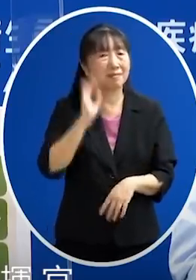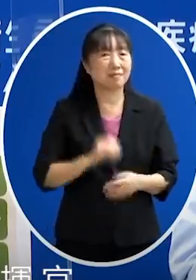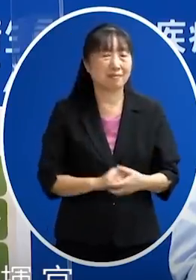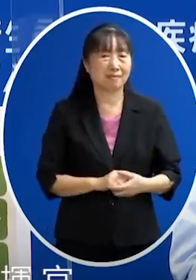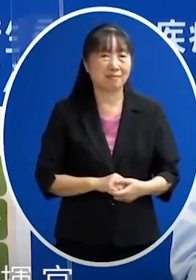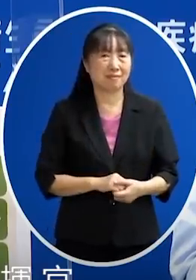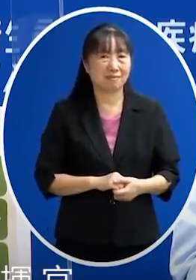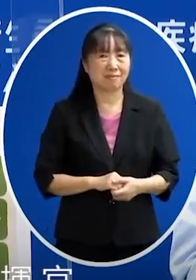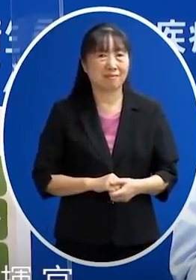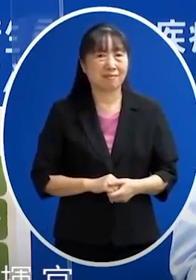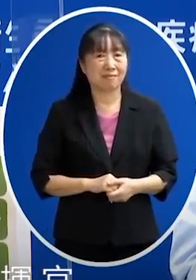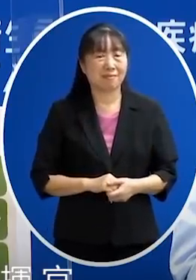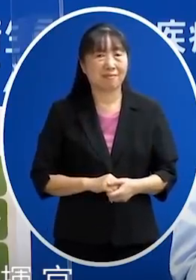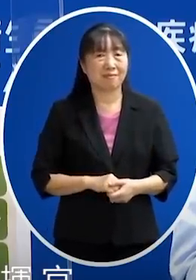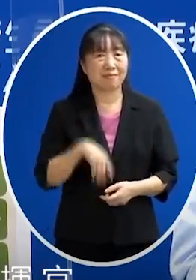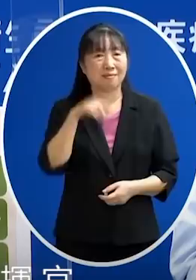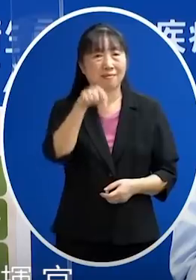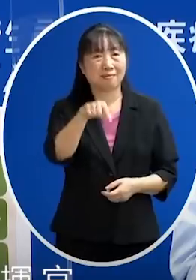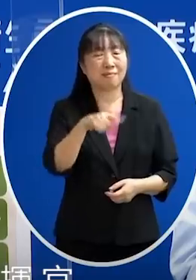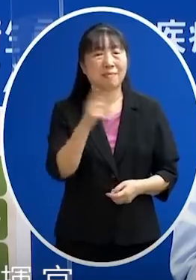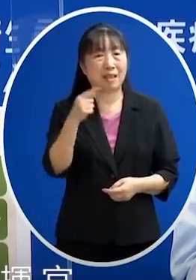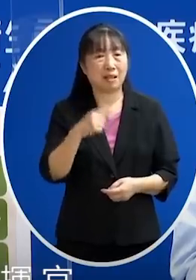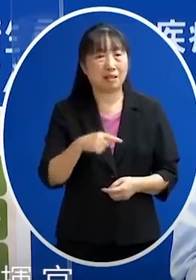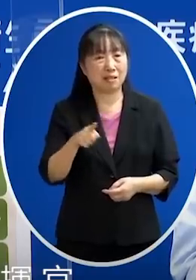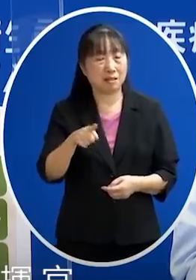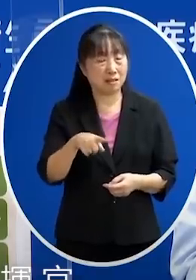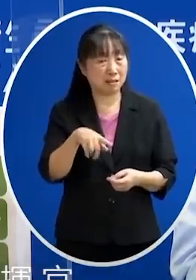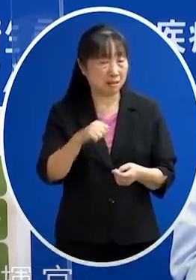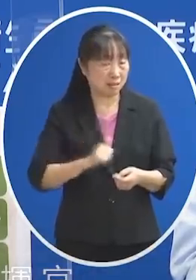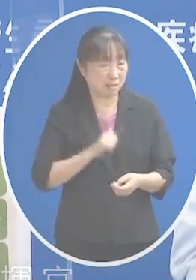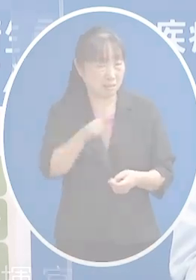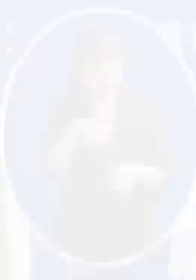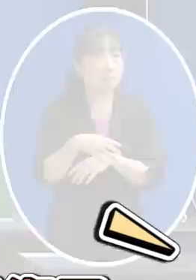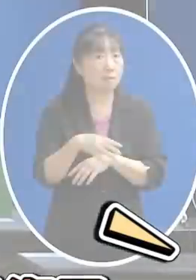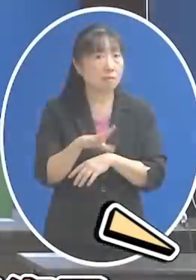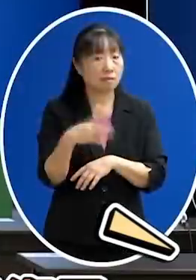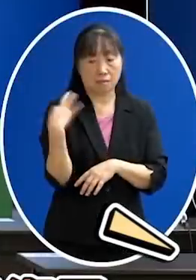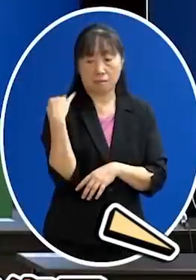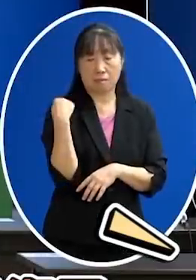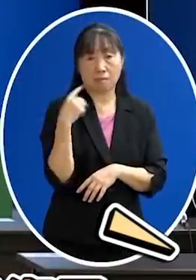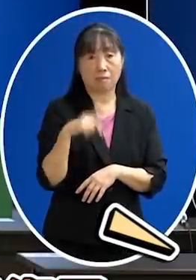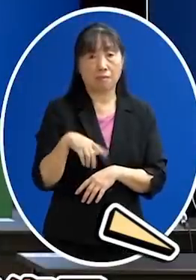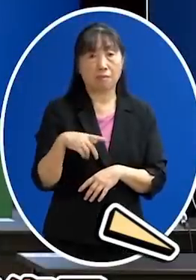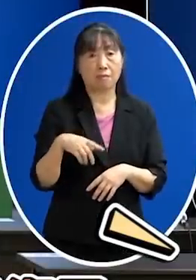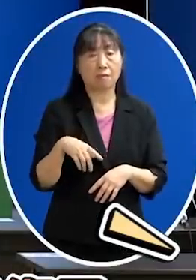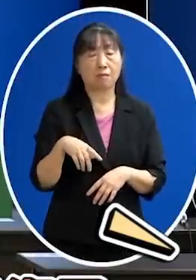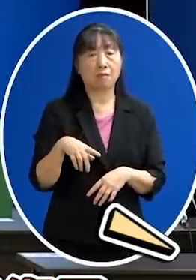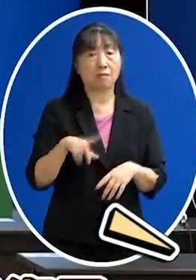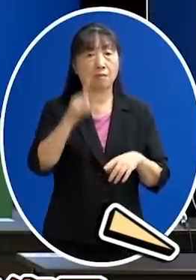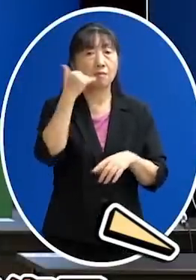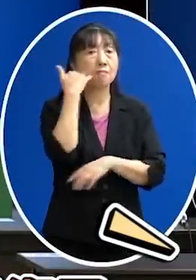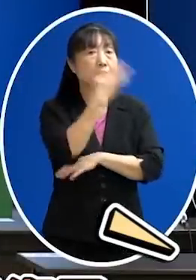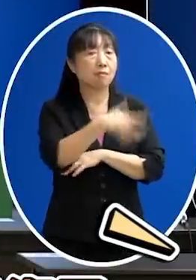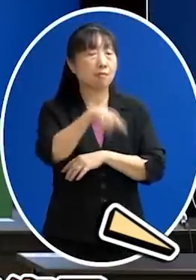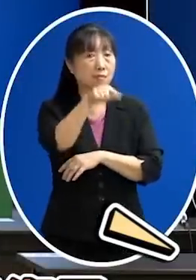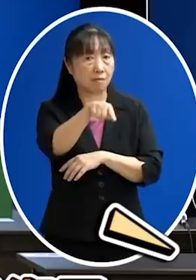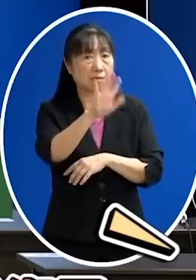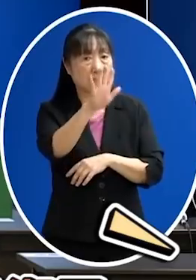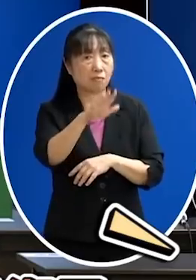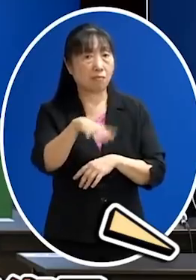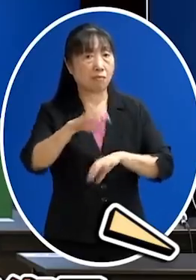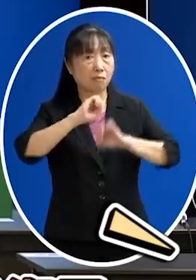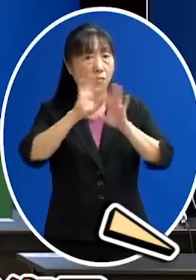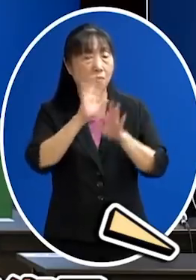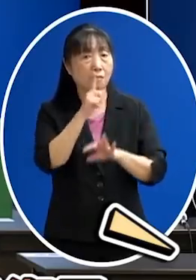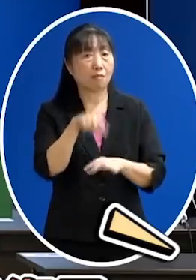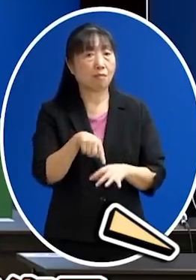想是尚待证实了，不过我觉得是过分的了。 上海复兴在股东大会上有表示说，就